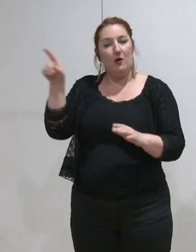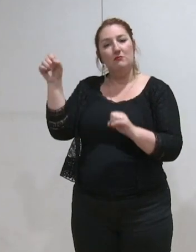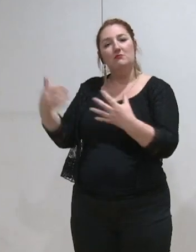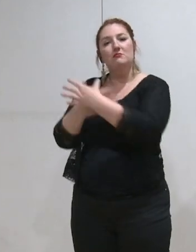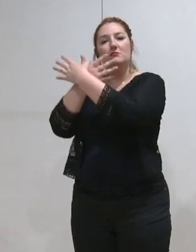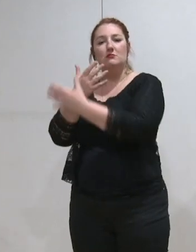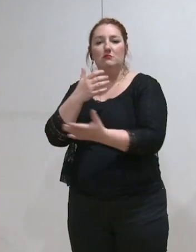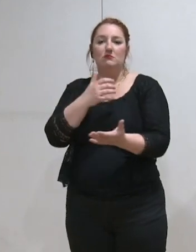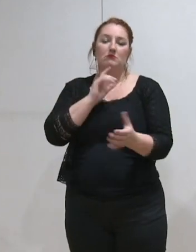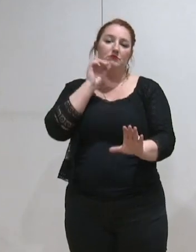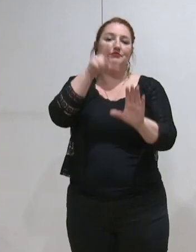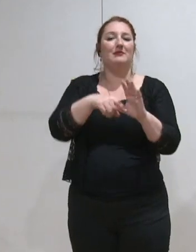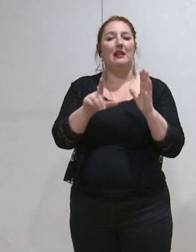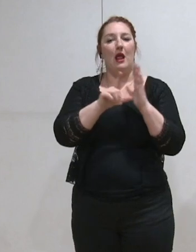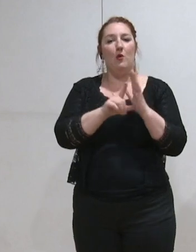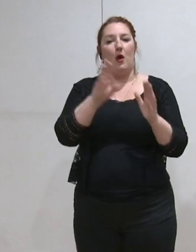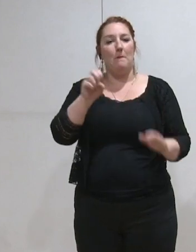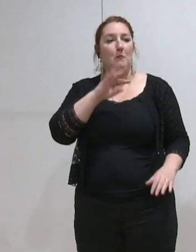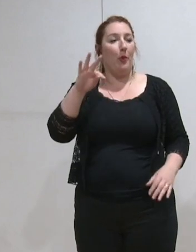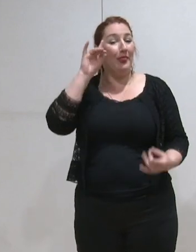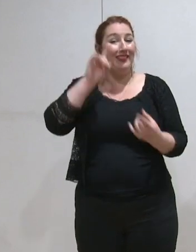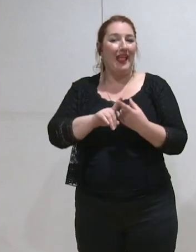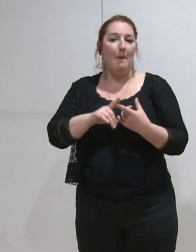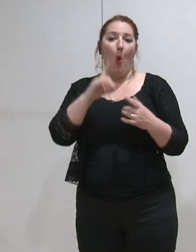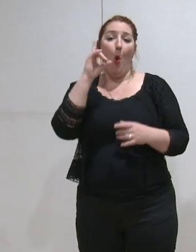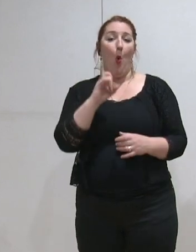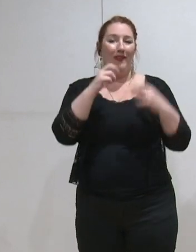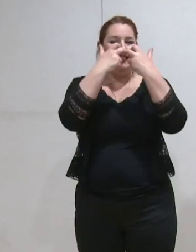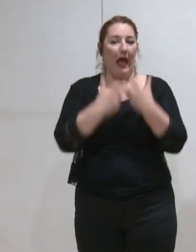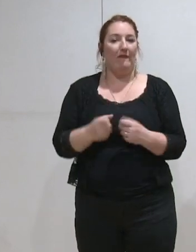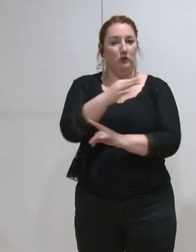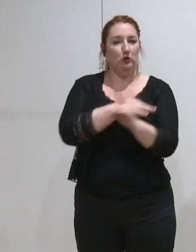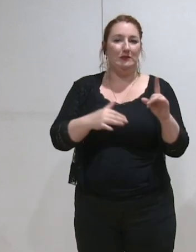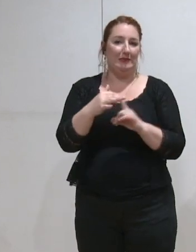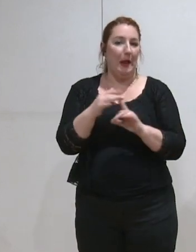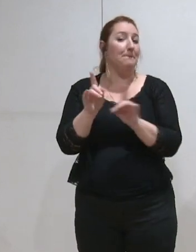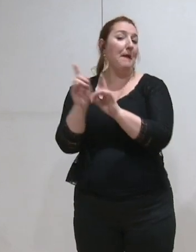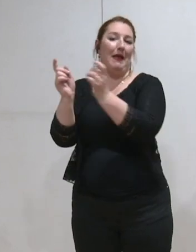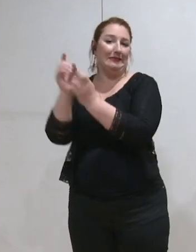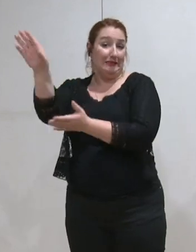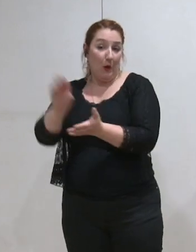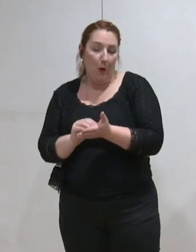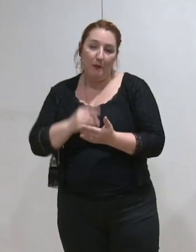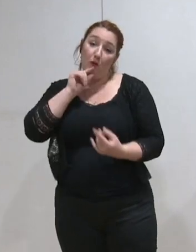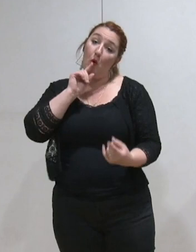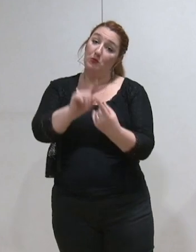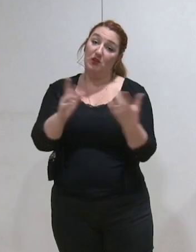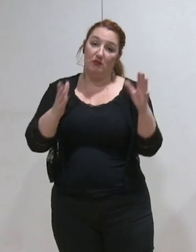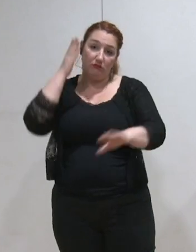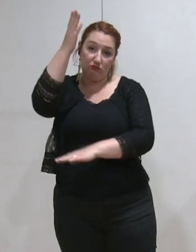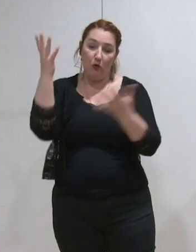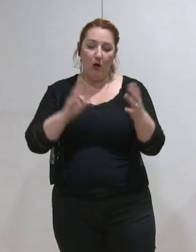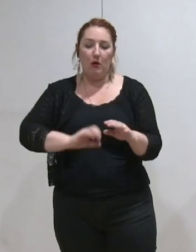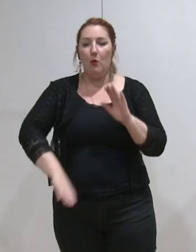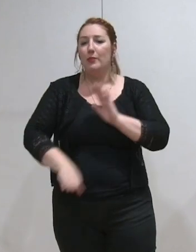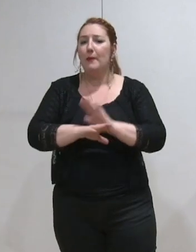loi Brotte sur une tarification sociale de l'eau je vous rappelle que l'objectif que nous suivons à terme et d'avoir une gratuité des premiers mètres